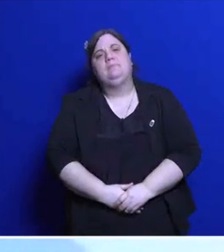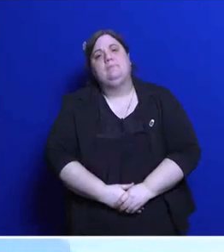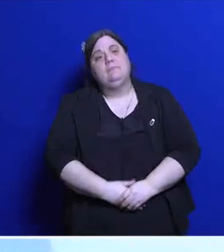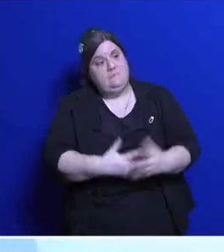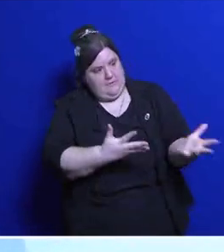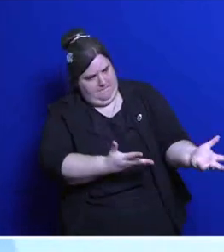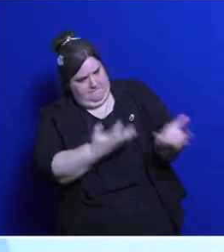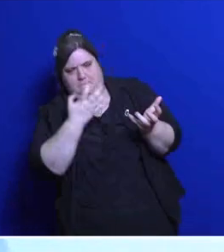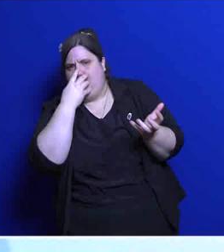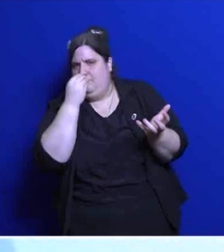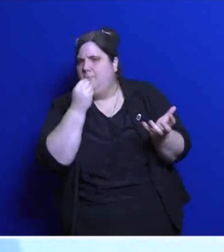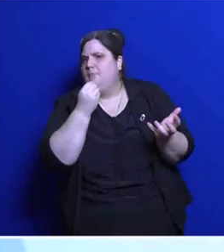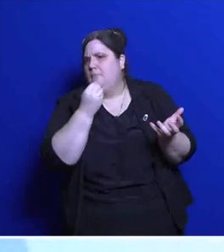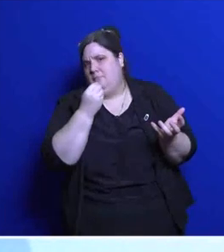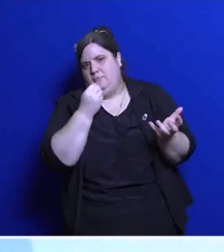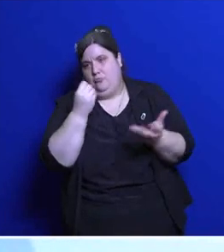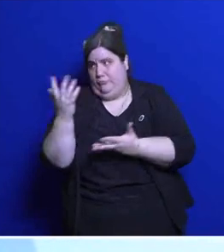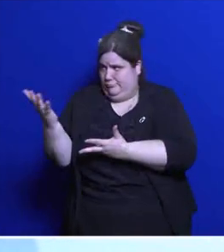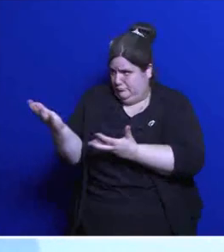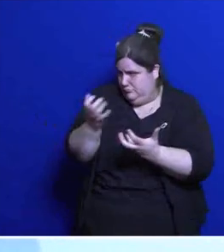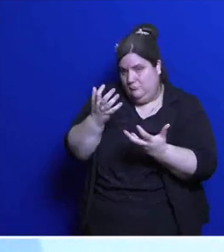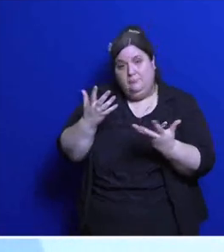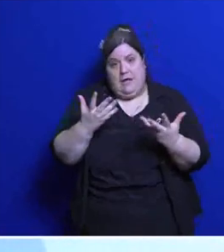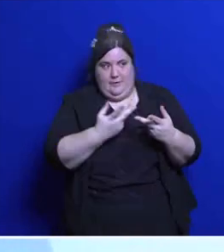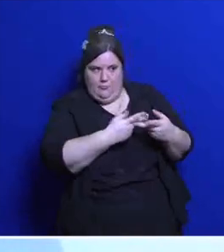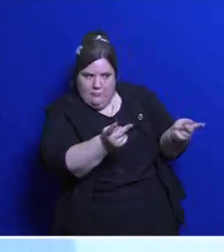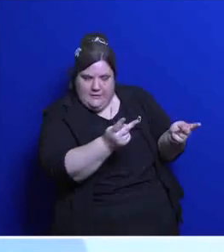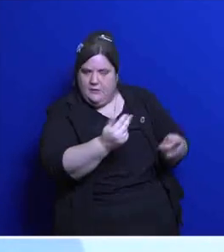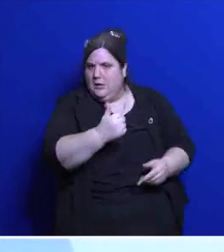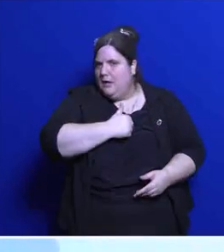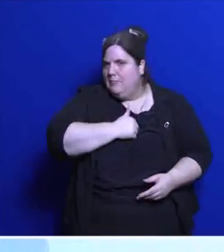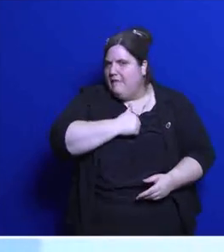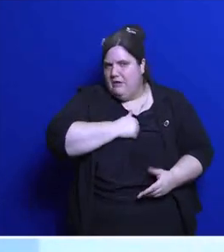très importantes capacités d'investissement, à la fois publiques et privées,